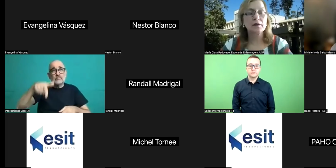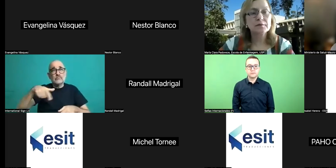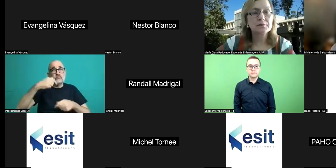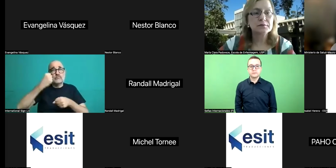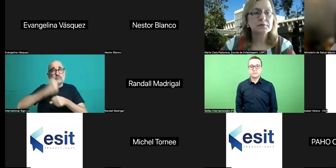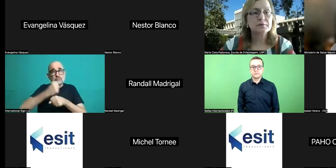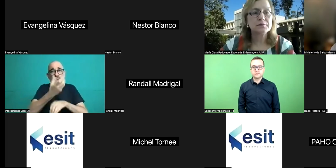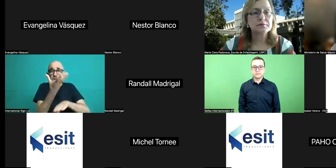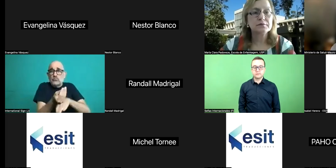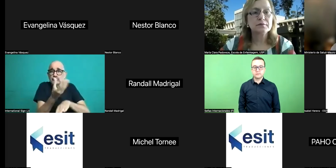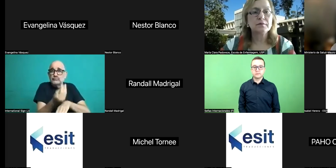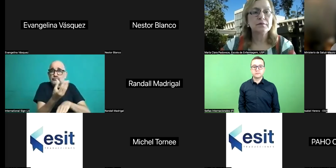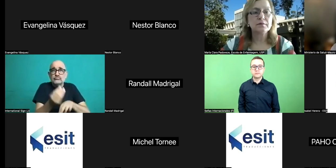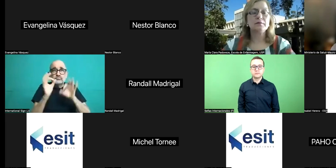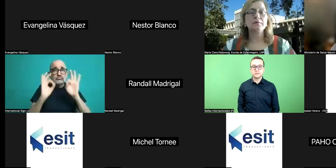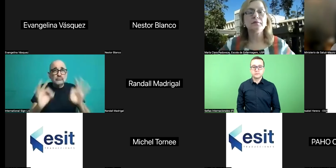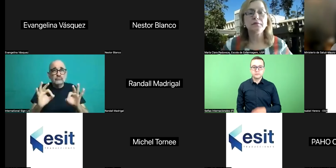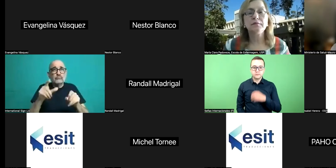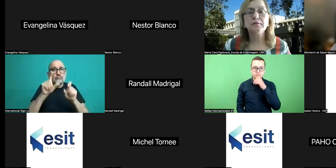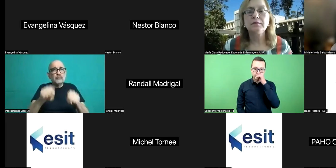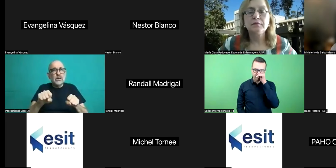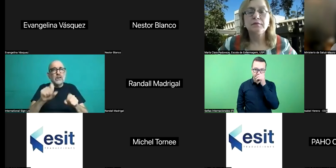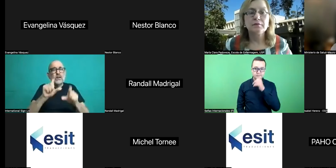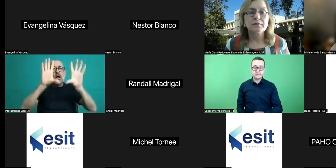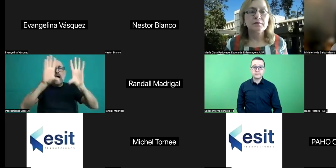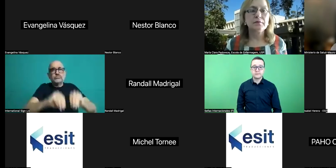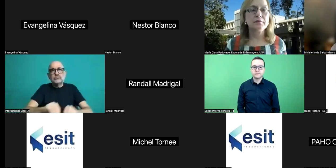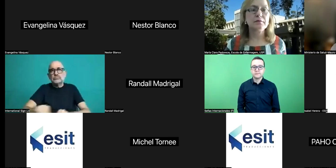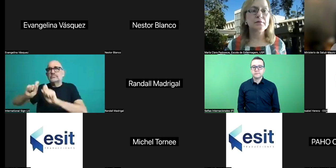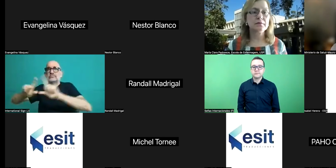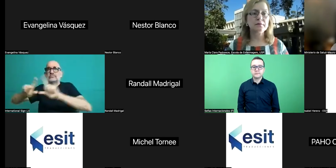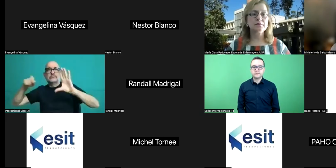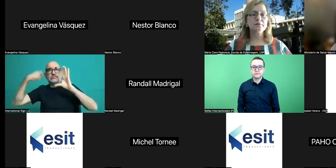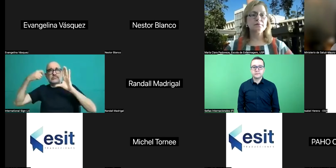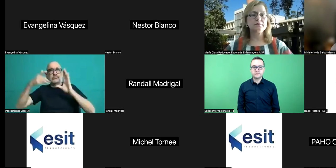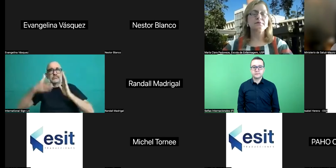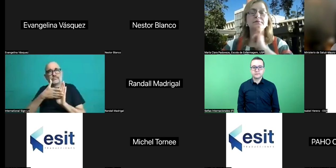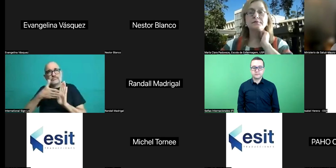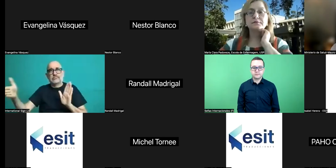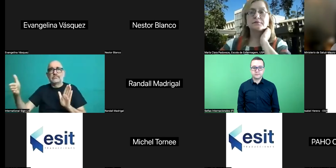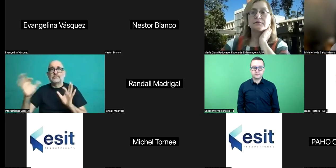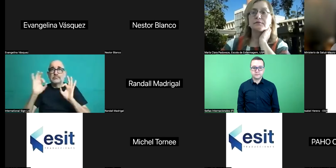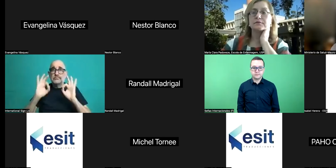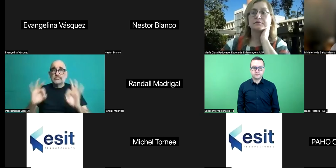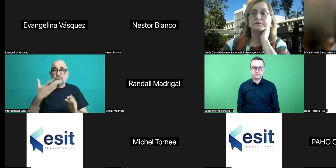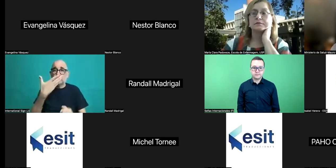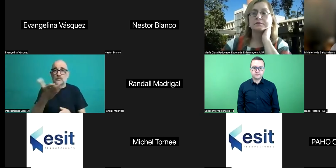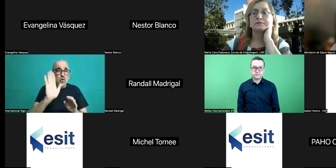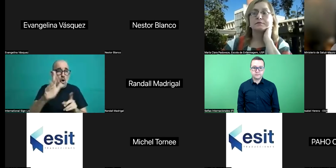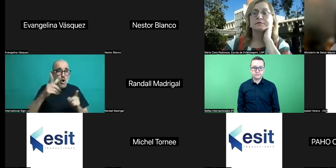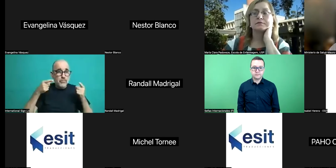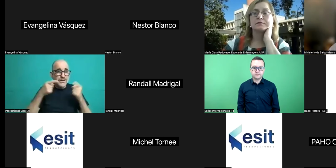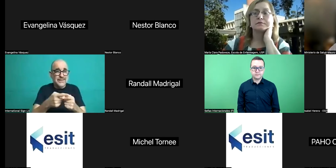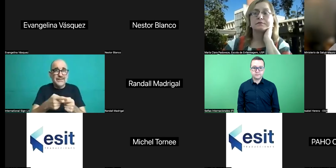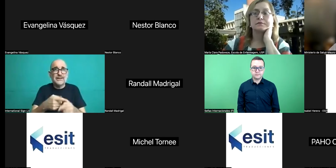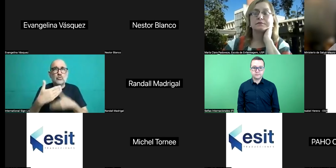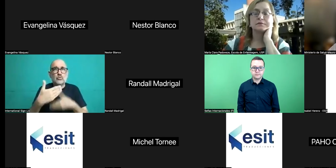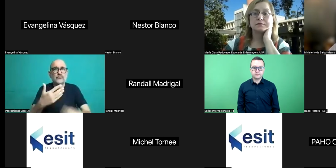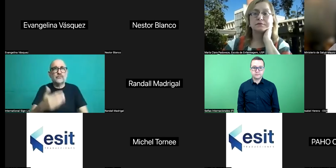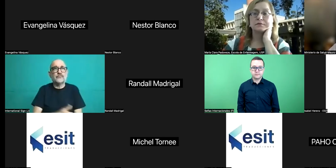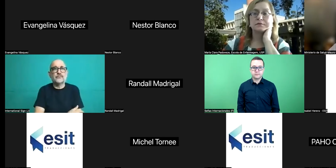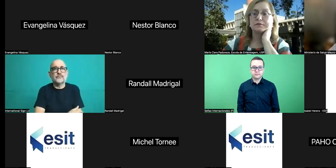suivre aussi après. Donc, l'objectif de ce webinaire